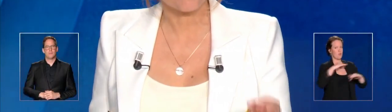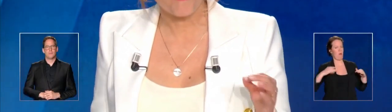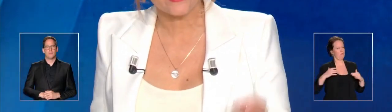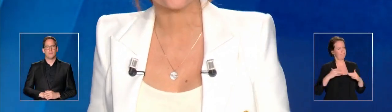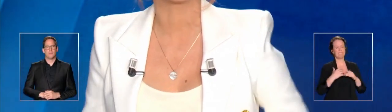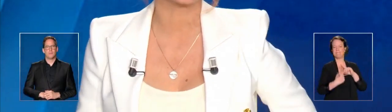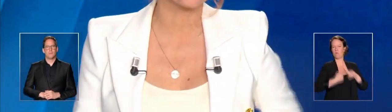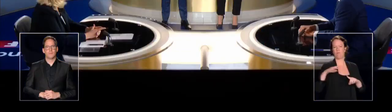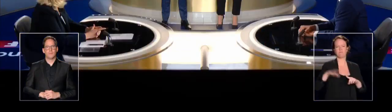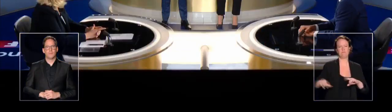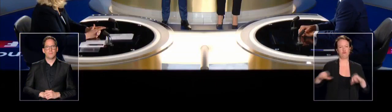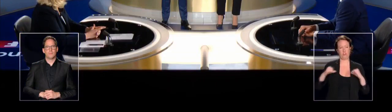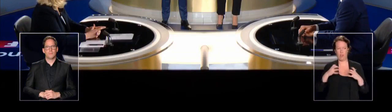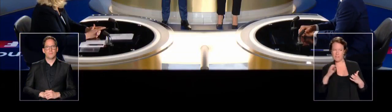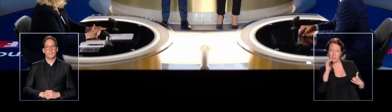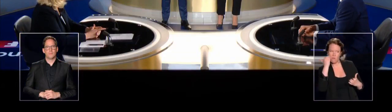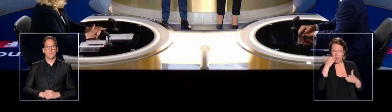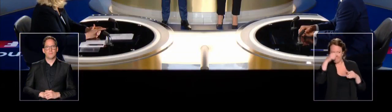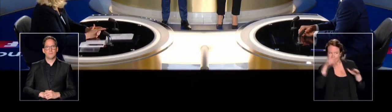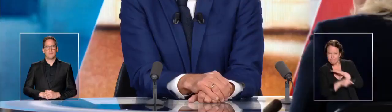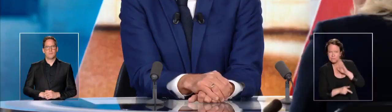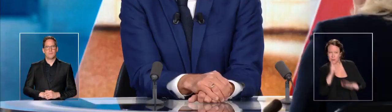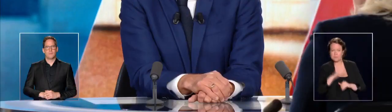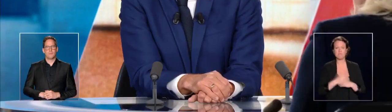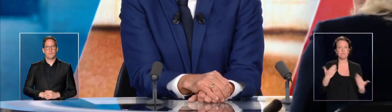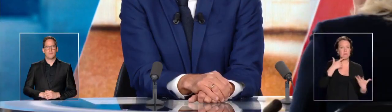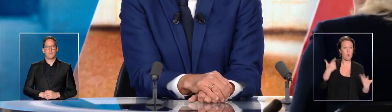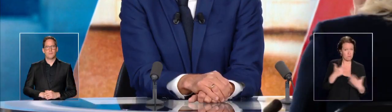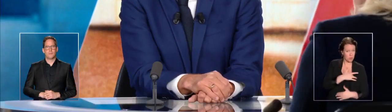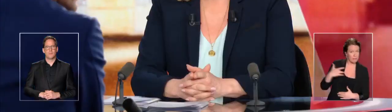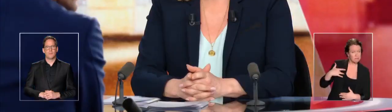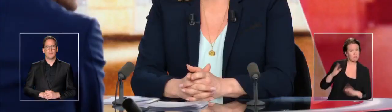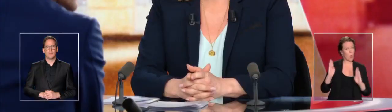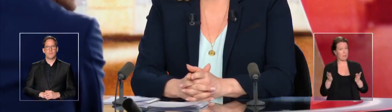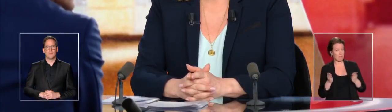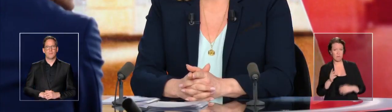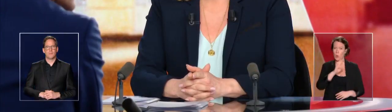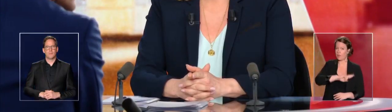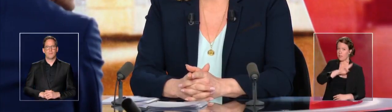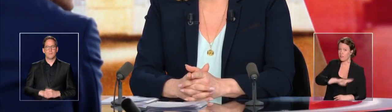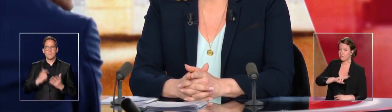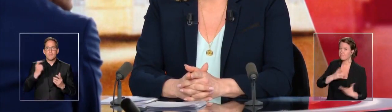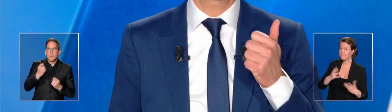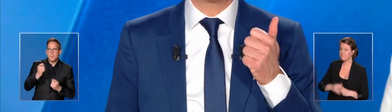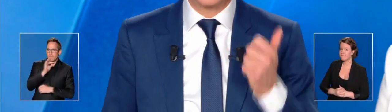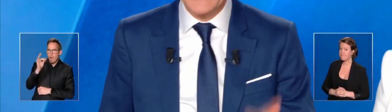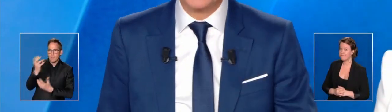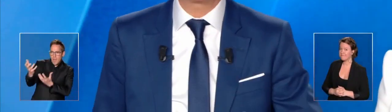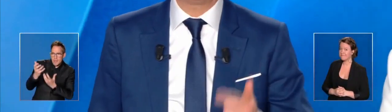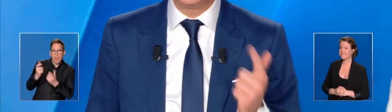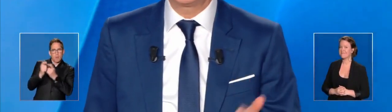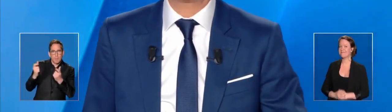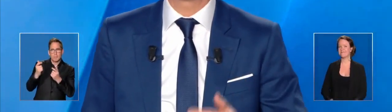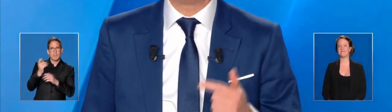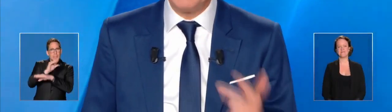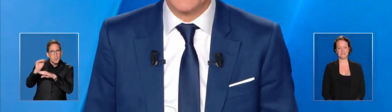attendu notamment par les jeunes qui nous regardent ce soir, mais aussi la santé, l'hôpital, les retraites. L'attractivité de la France, la